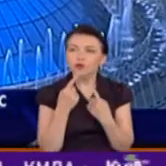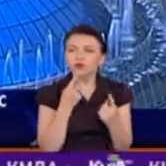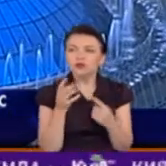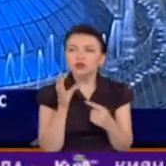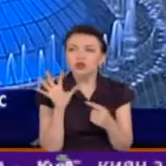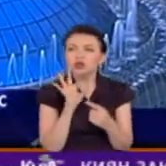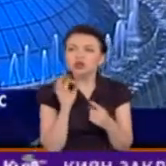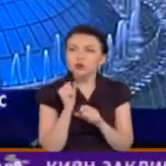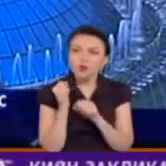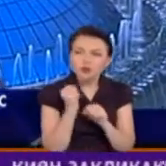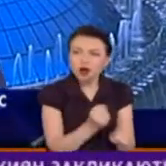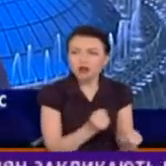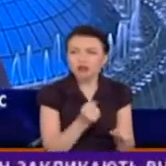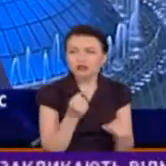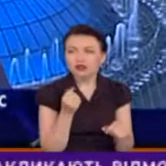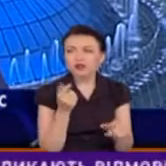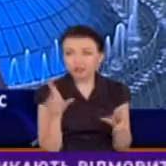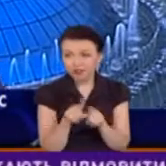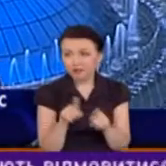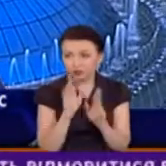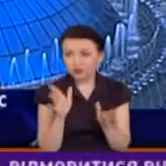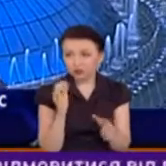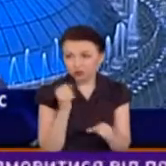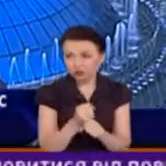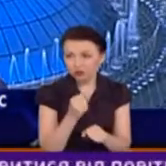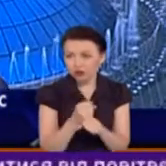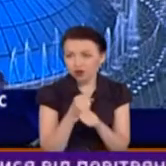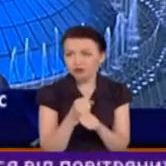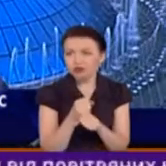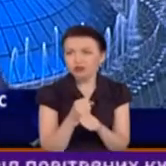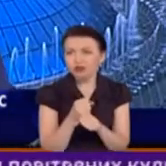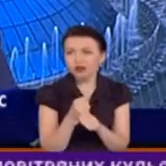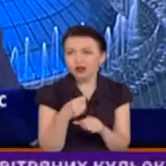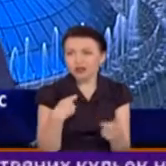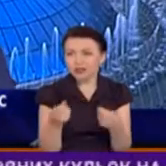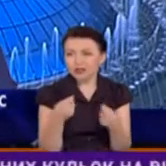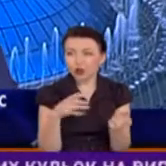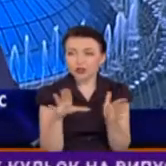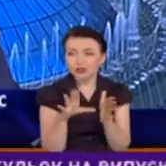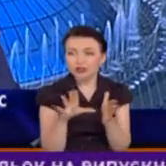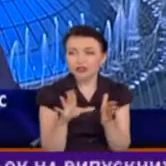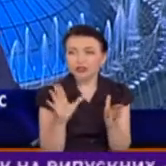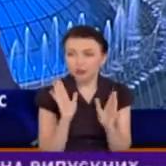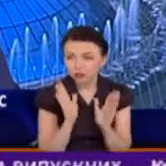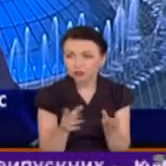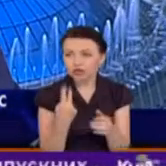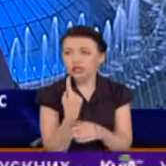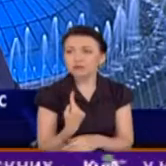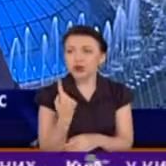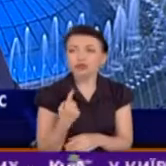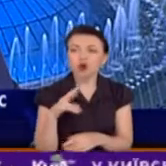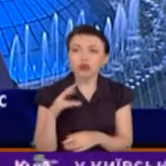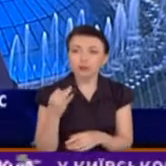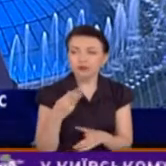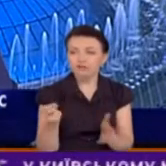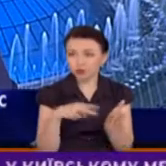собою потягне, все одно ж буде працювати, правильно? Я так розумію, ніхто ж відміняти не буде цей ринок електроенергії. Він же включається з 1 липня? Чи